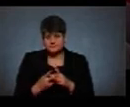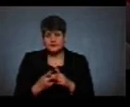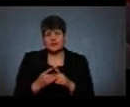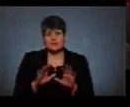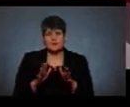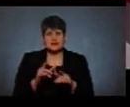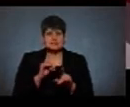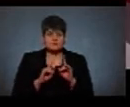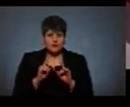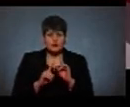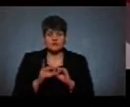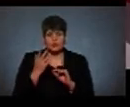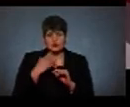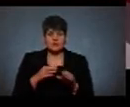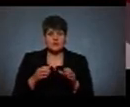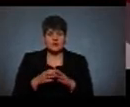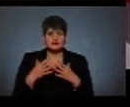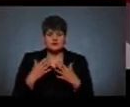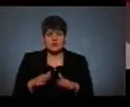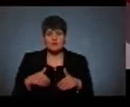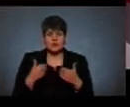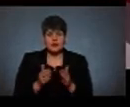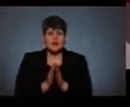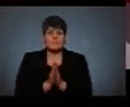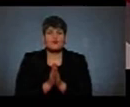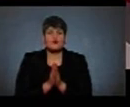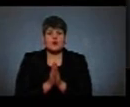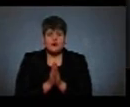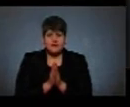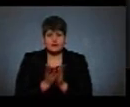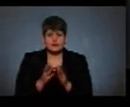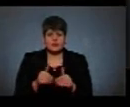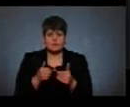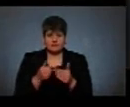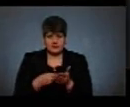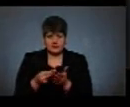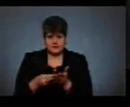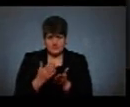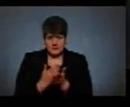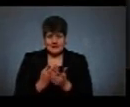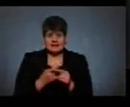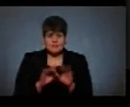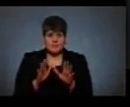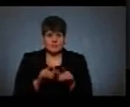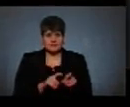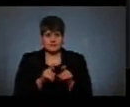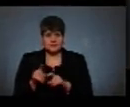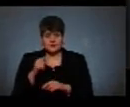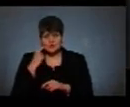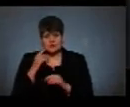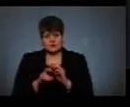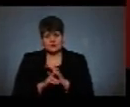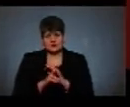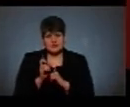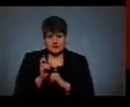вже громада подала прохання, яке архієрей підписав, це є момент того переходу громади з Російської церкви